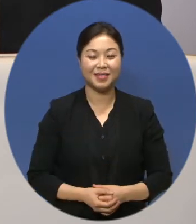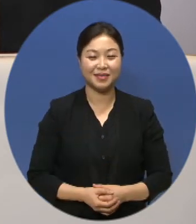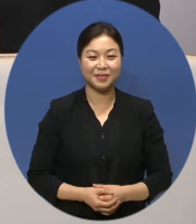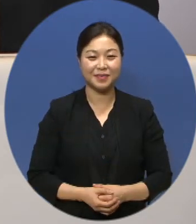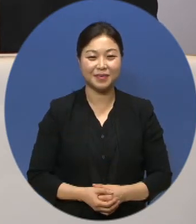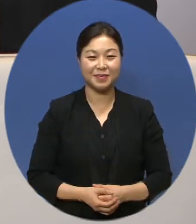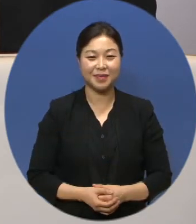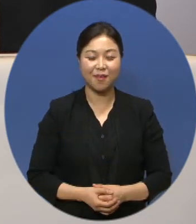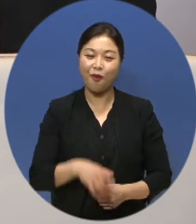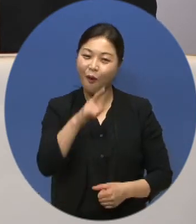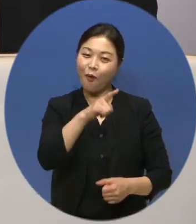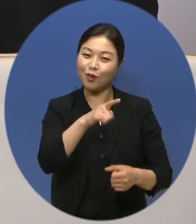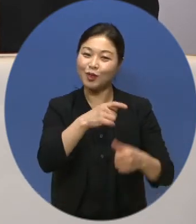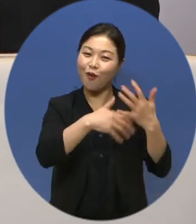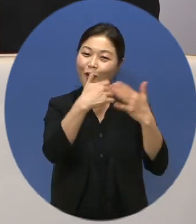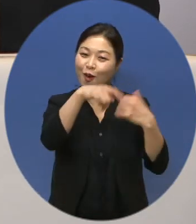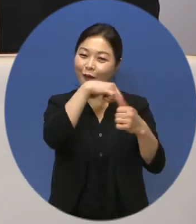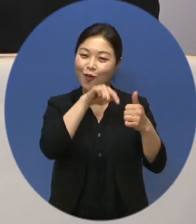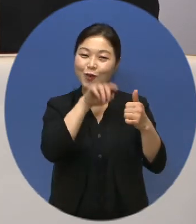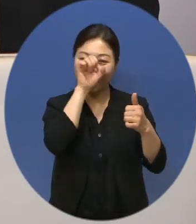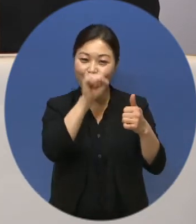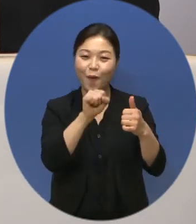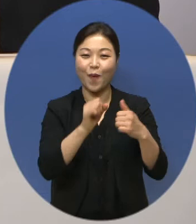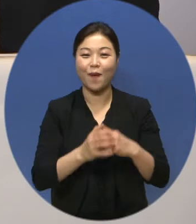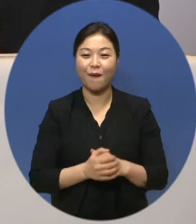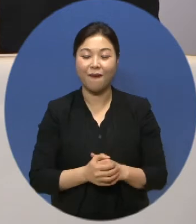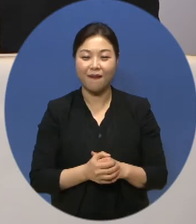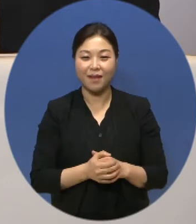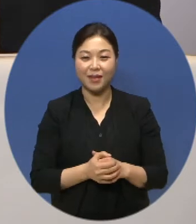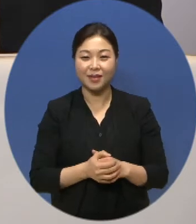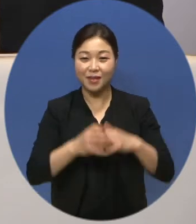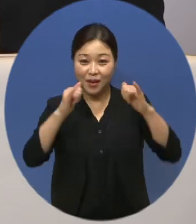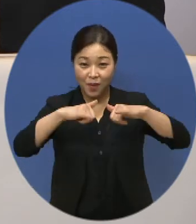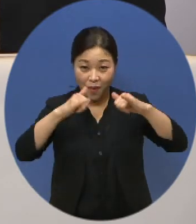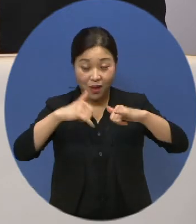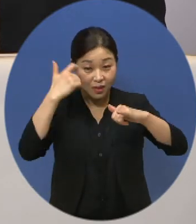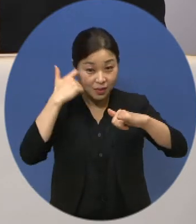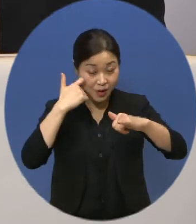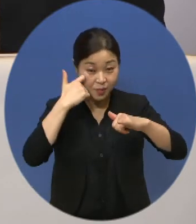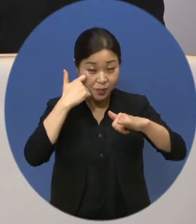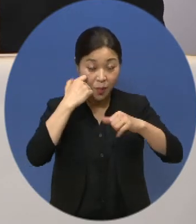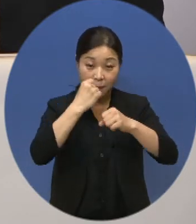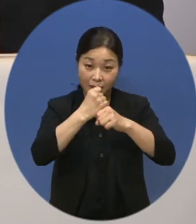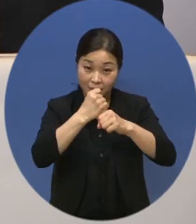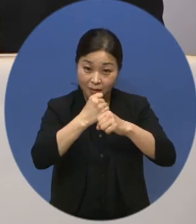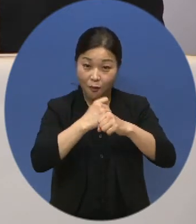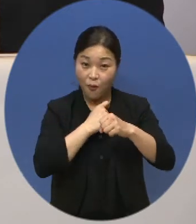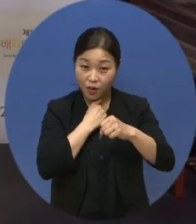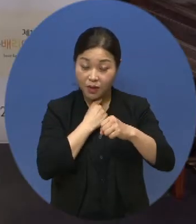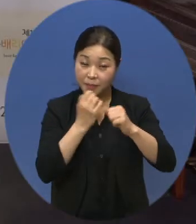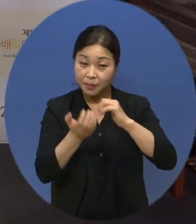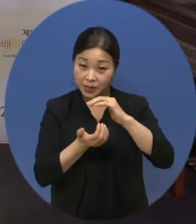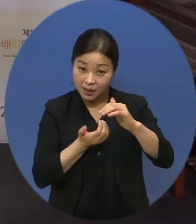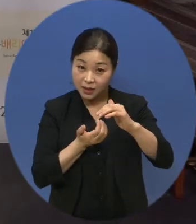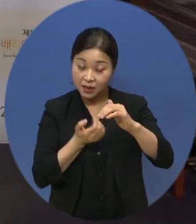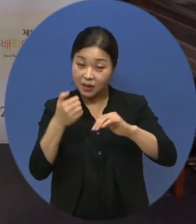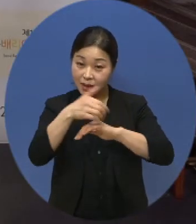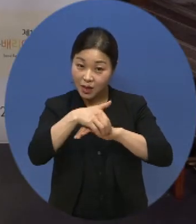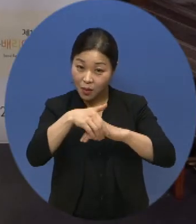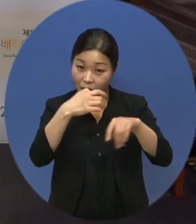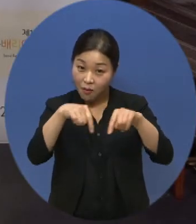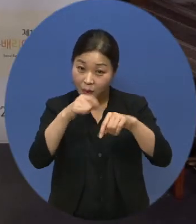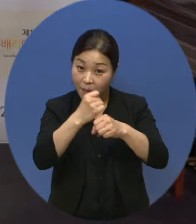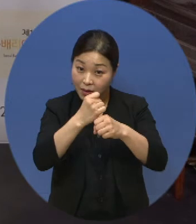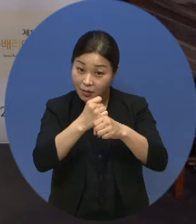그 장면이 좀 좋았고, 근데 이제 그거를 약간 상견례 느낌으로 하려고 일부러 그렇게 하신 거였는지가 조금